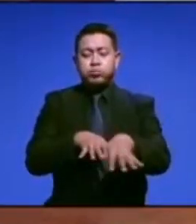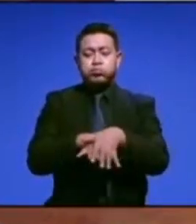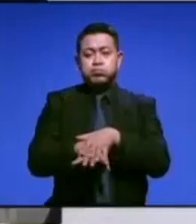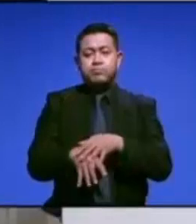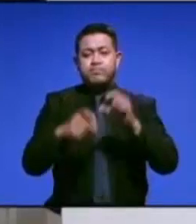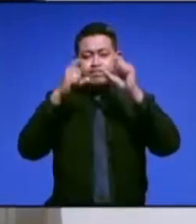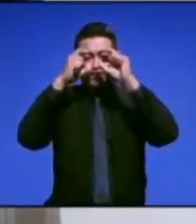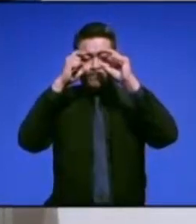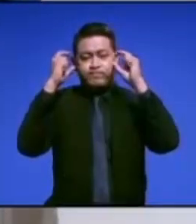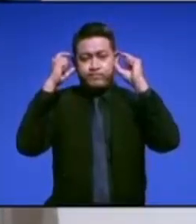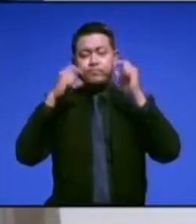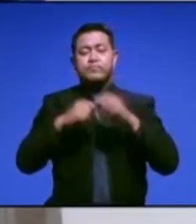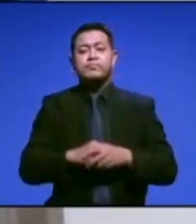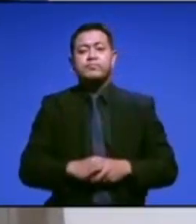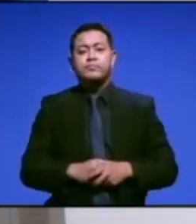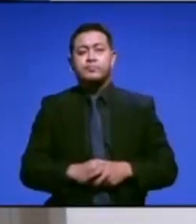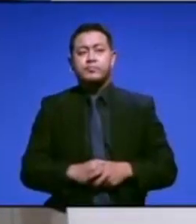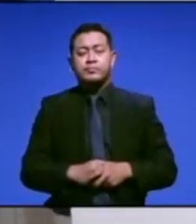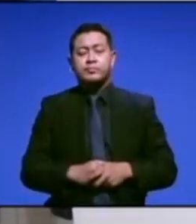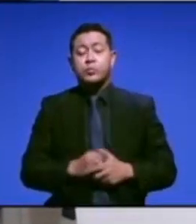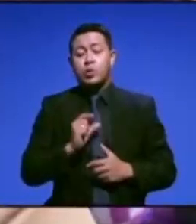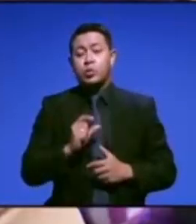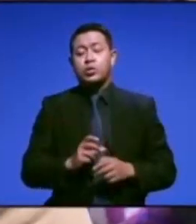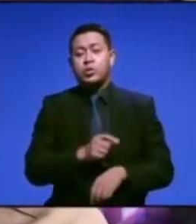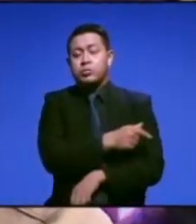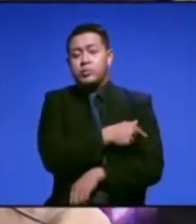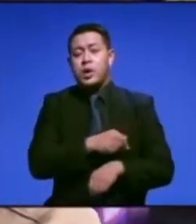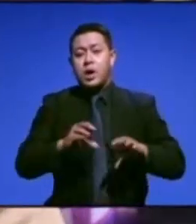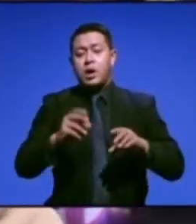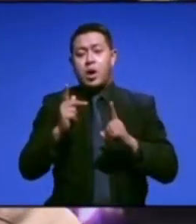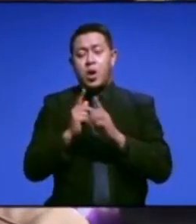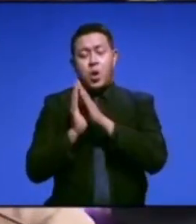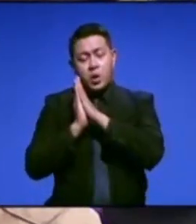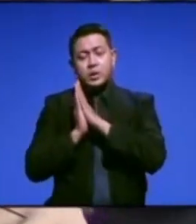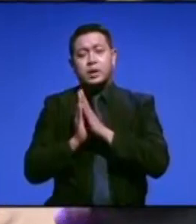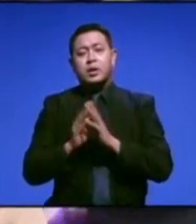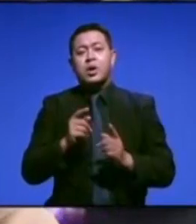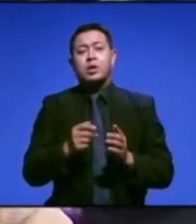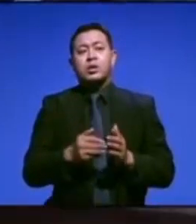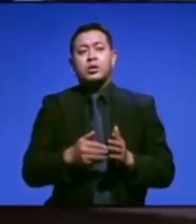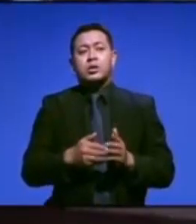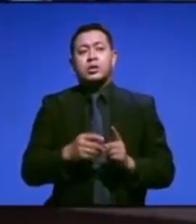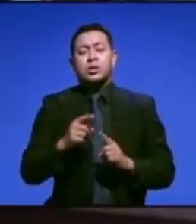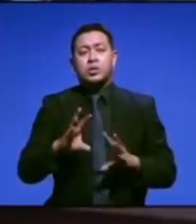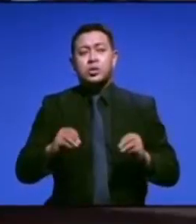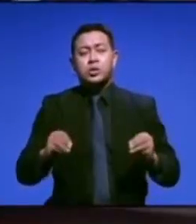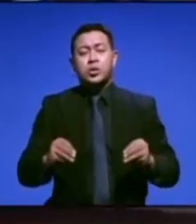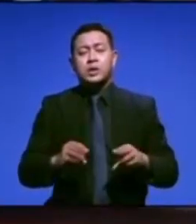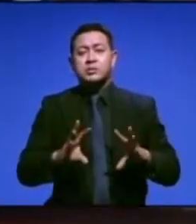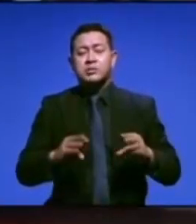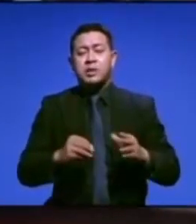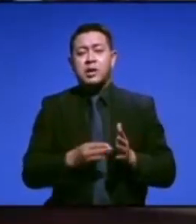dan kacamata pelindung. Bagi staf hotel, tugas ini merupakan tantangan tersendiri karena